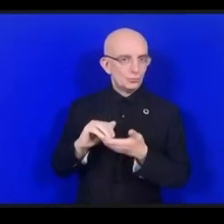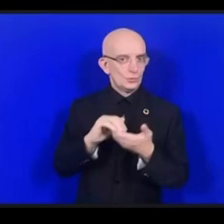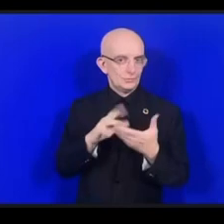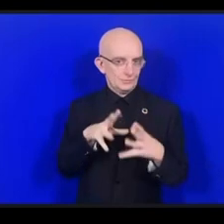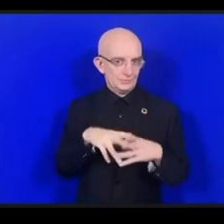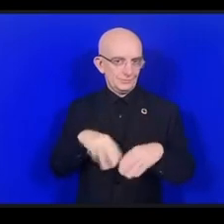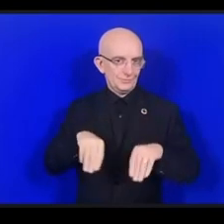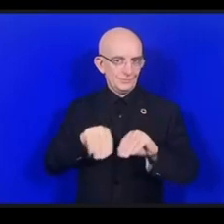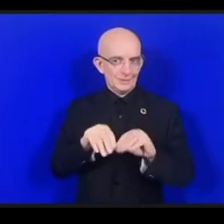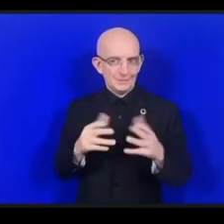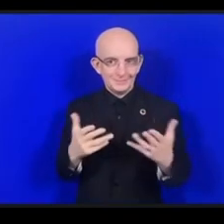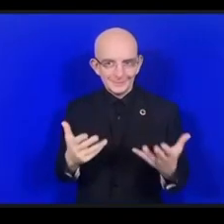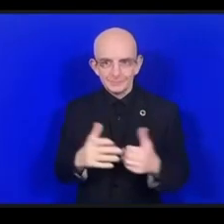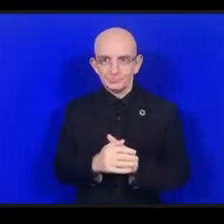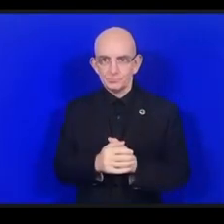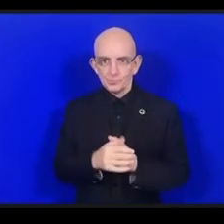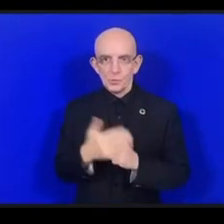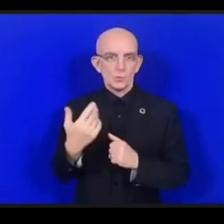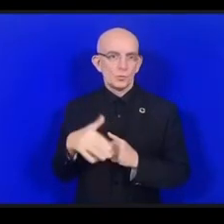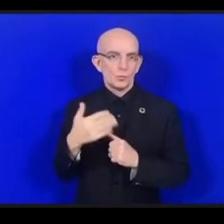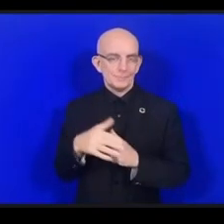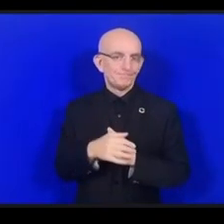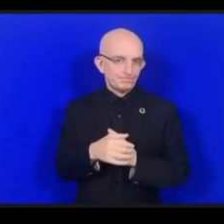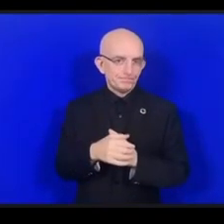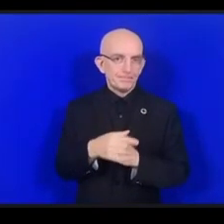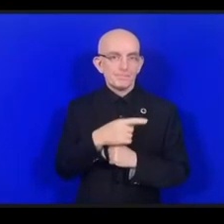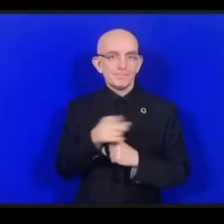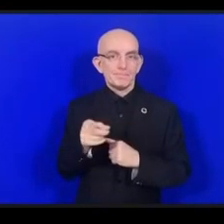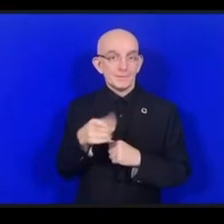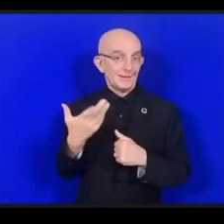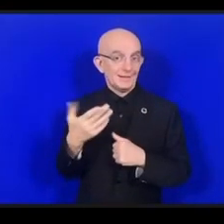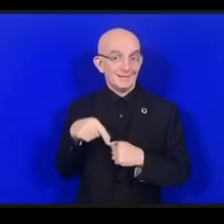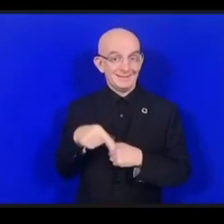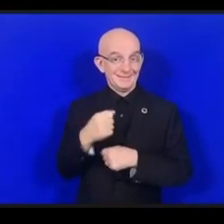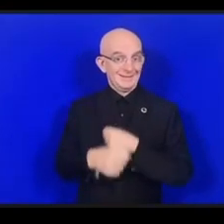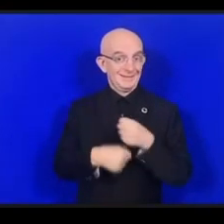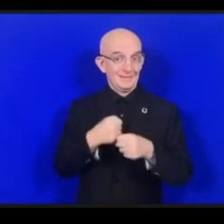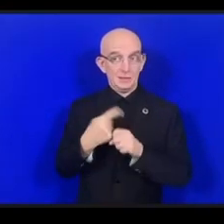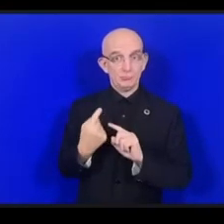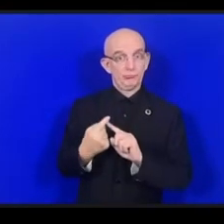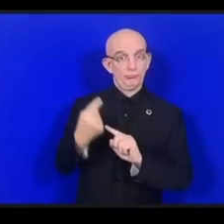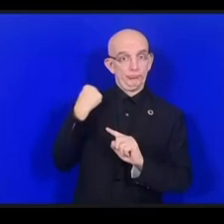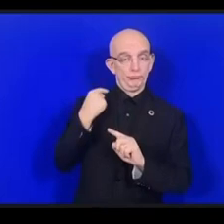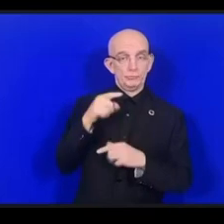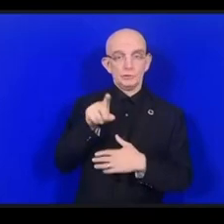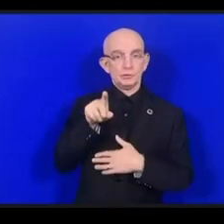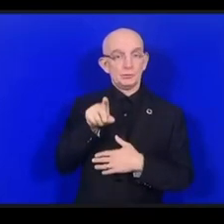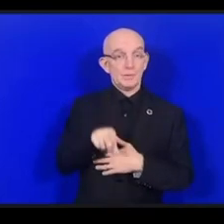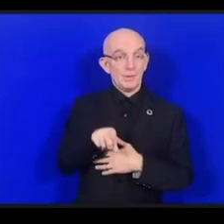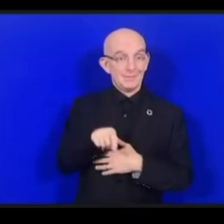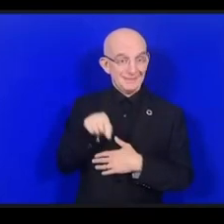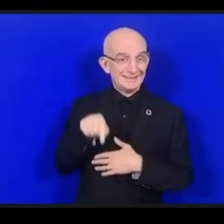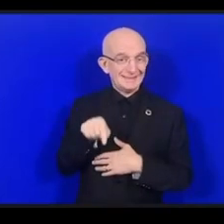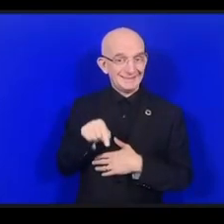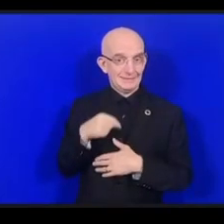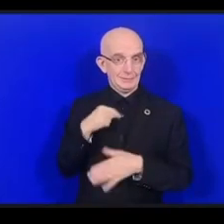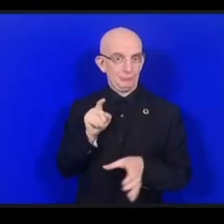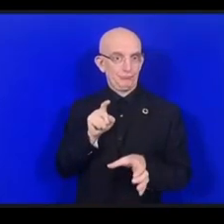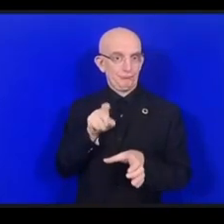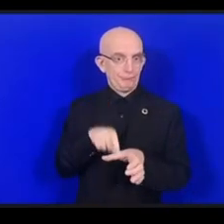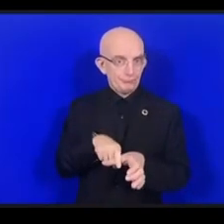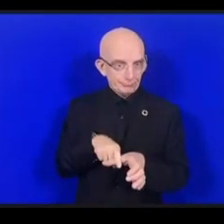DC 呢，现在已经成立了4年的时间了，是教科文组织创建